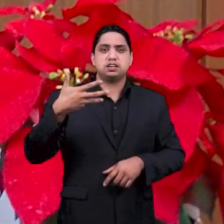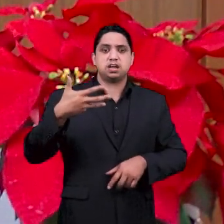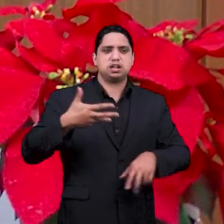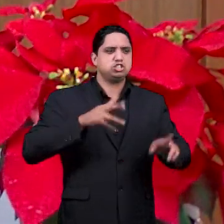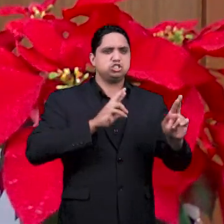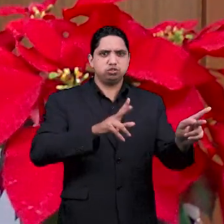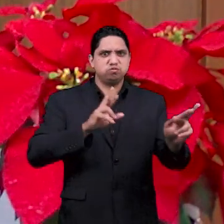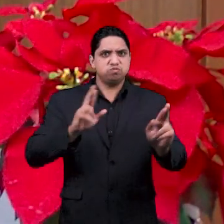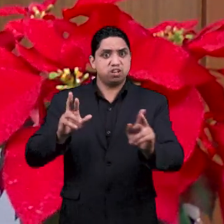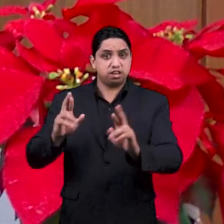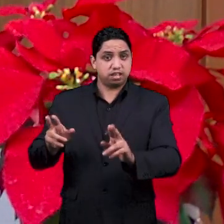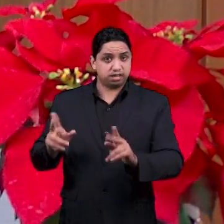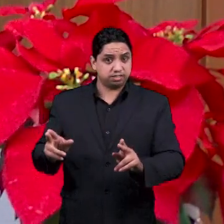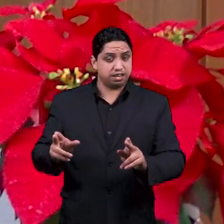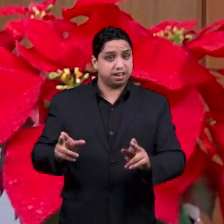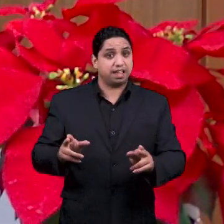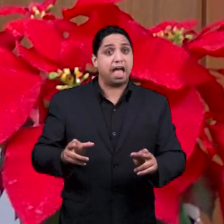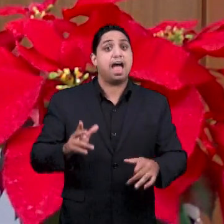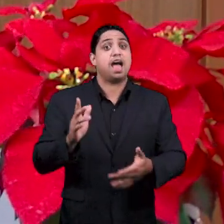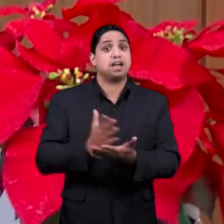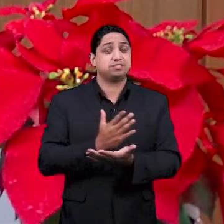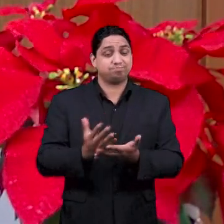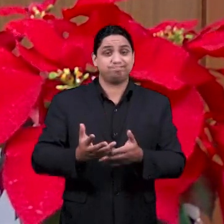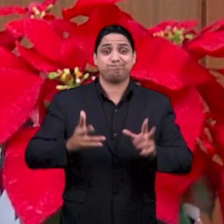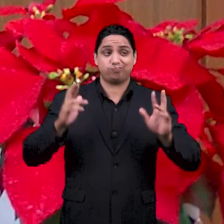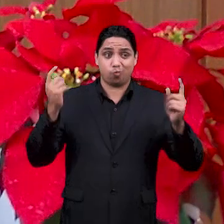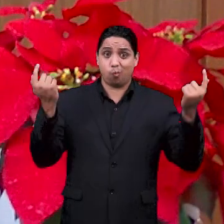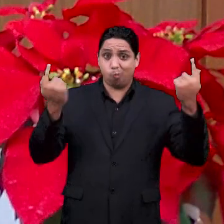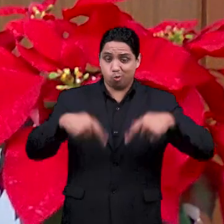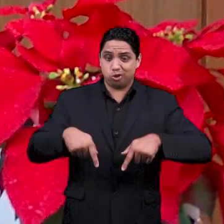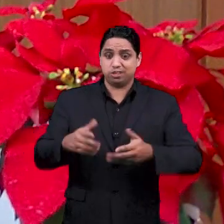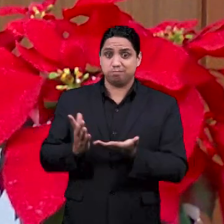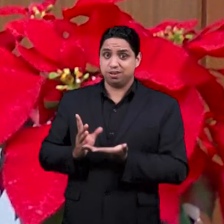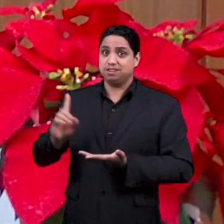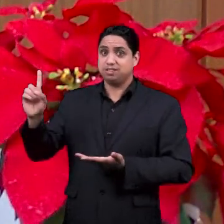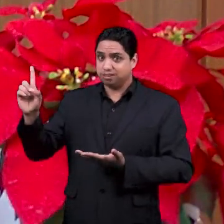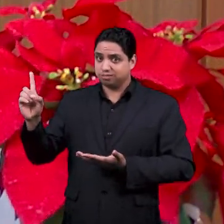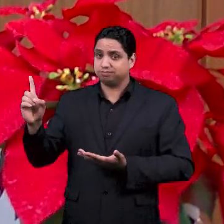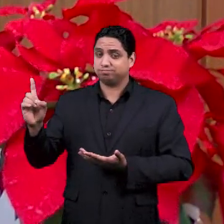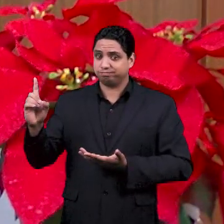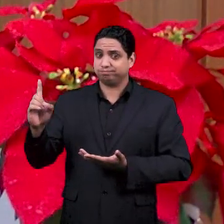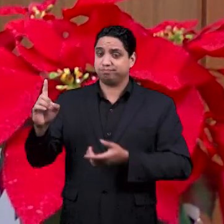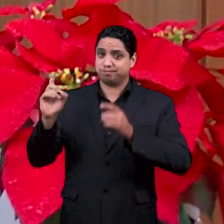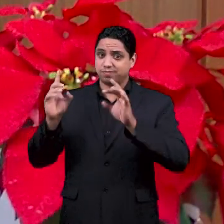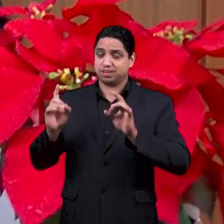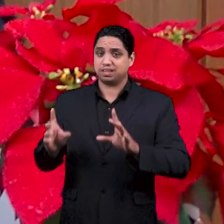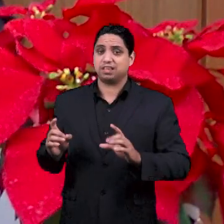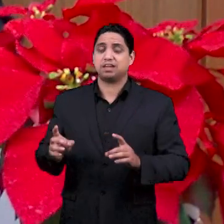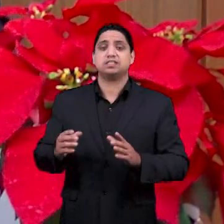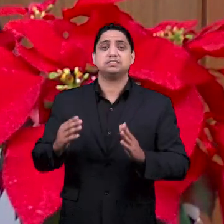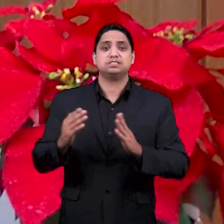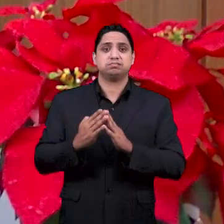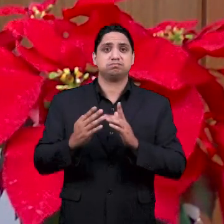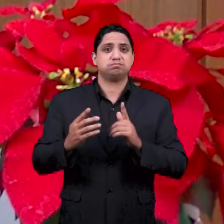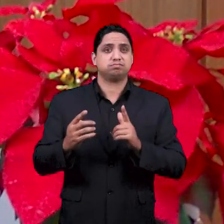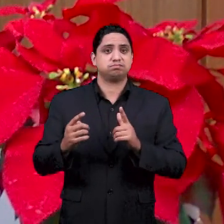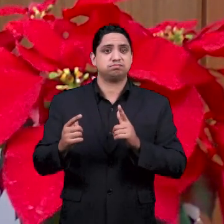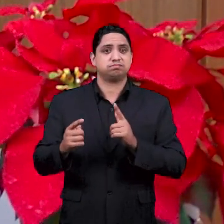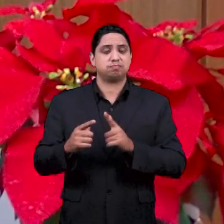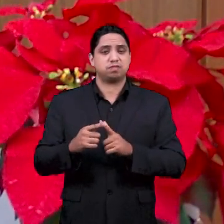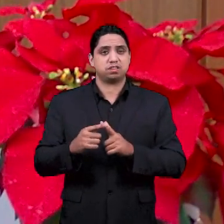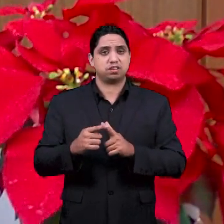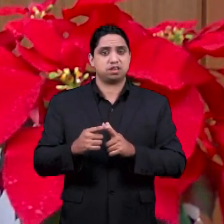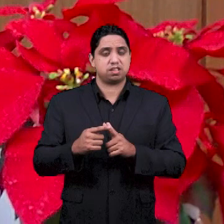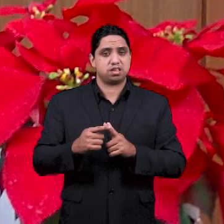Есть проповеди даже, которые полностью отошли от библейского учения, особенно